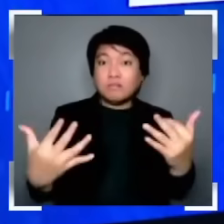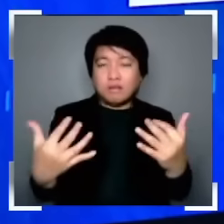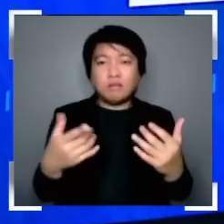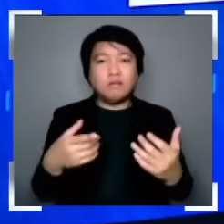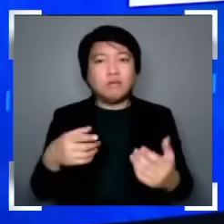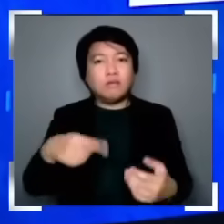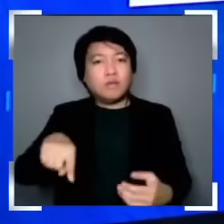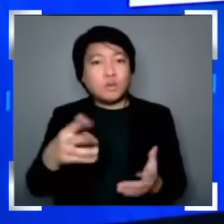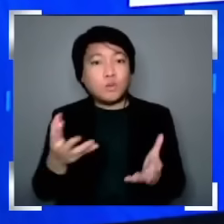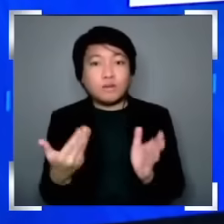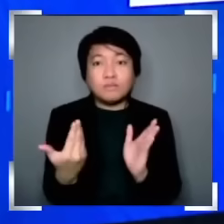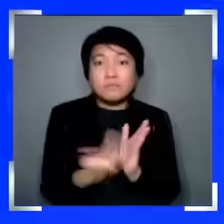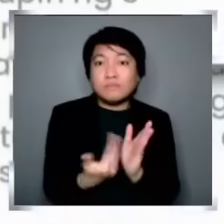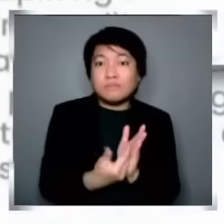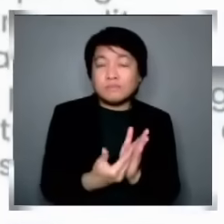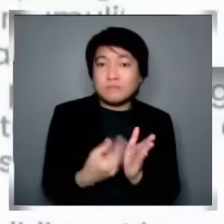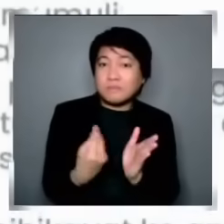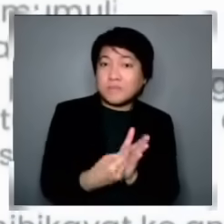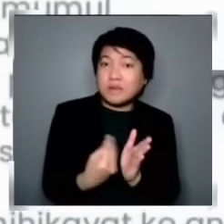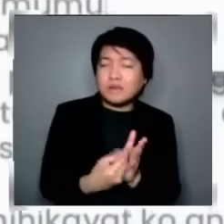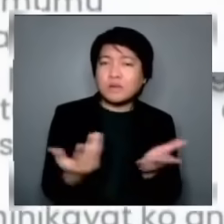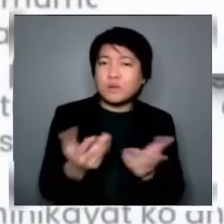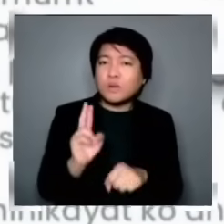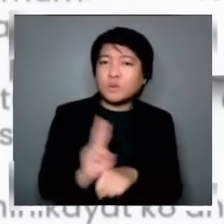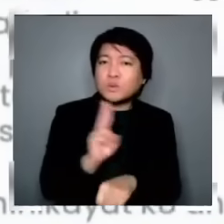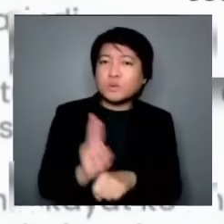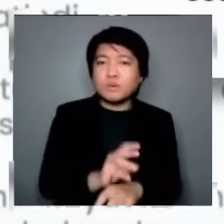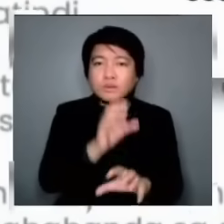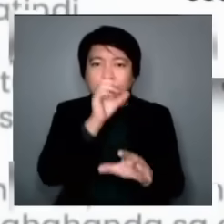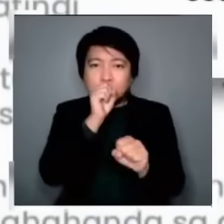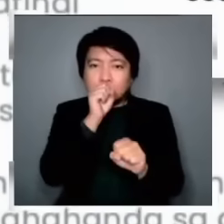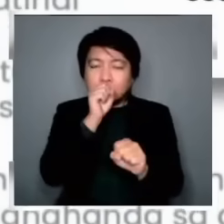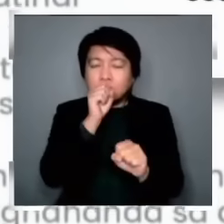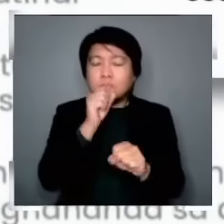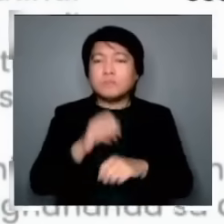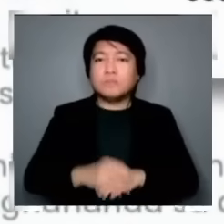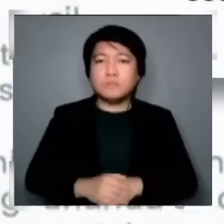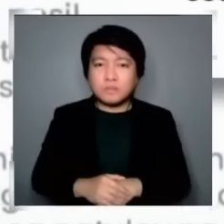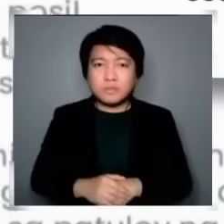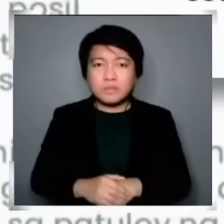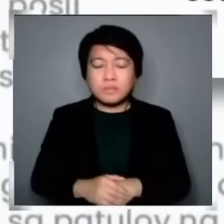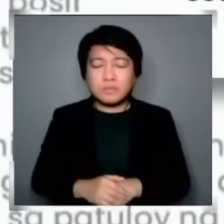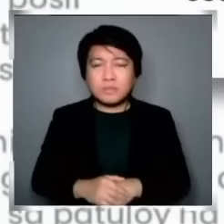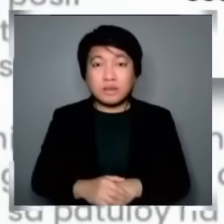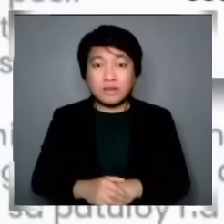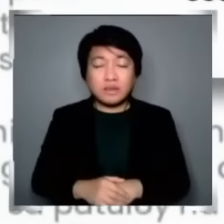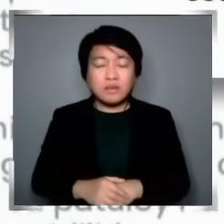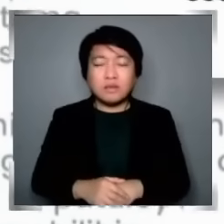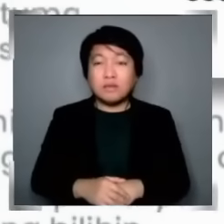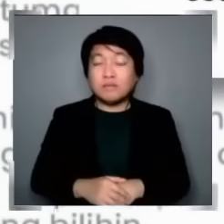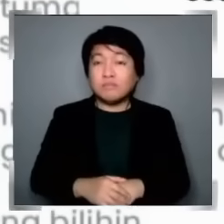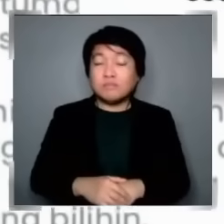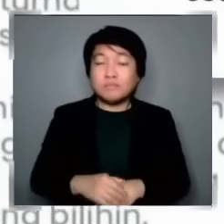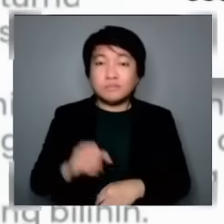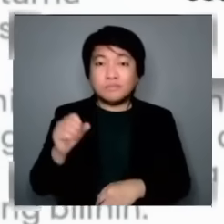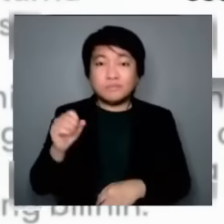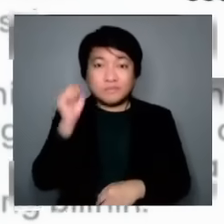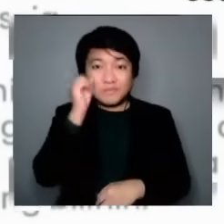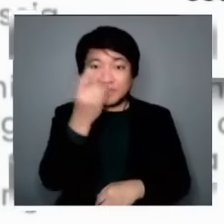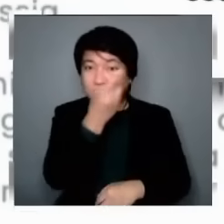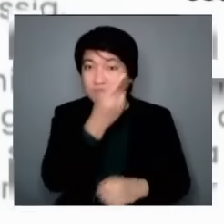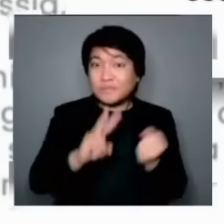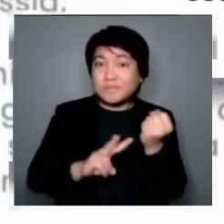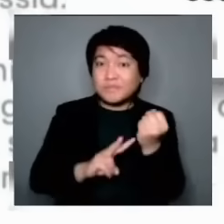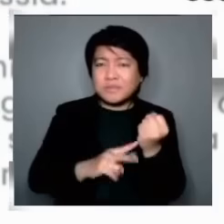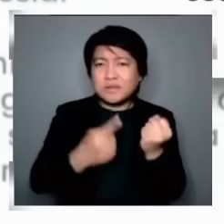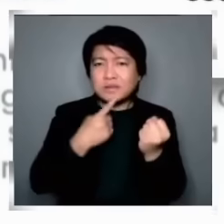ng confidential fund. Ayon sa Vice Presidente, mas matinding pagsubok ang banta sa ekonomiya ng giyera sa pagitan ng Israel at